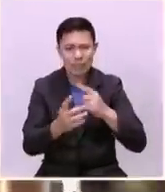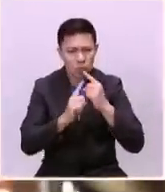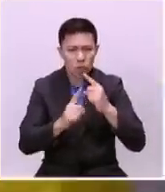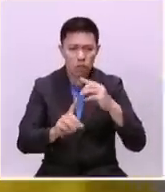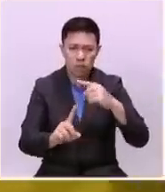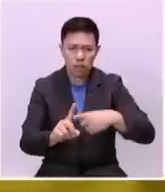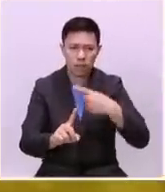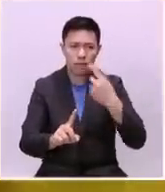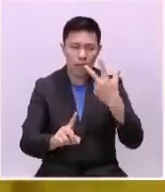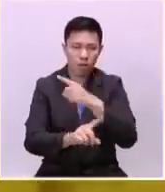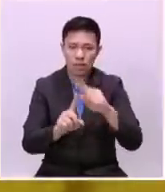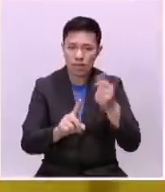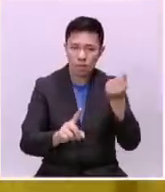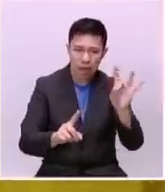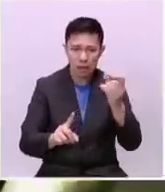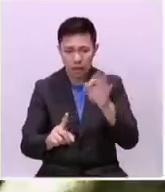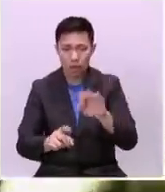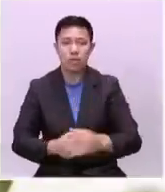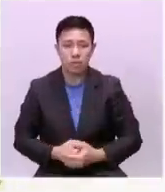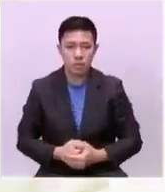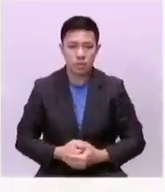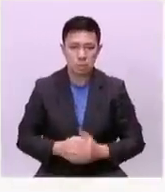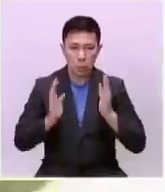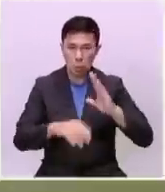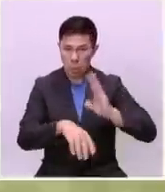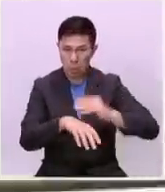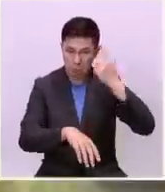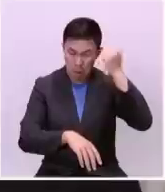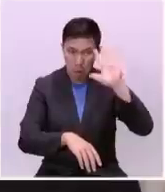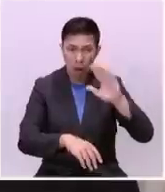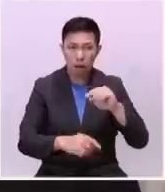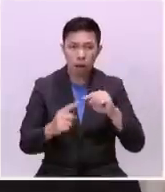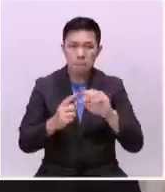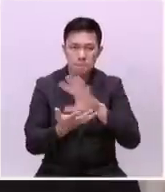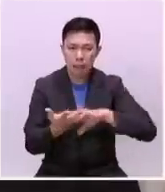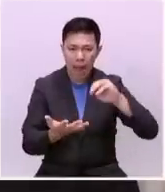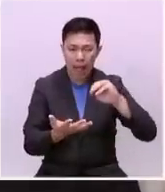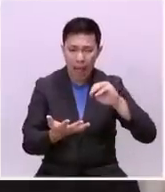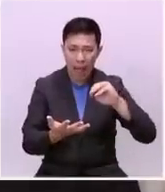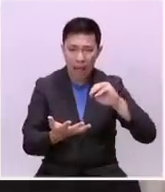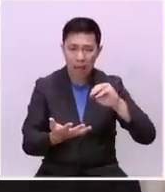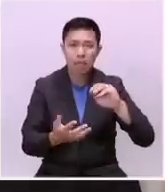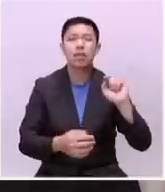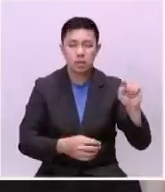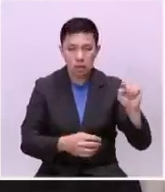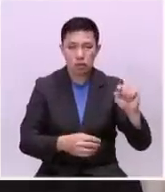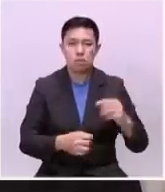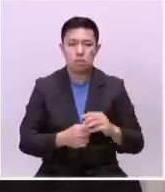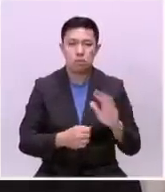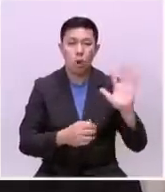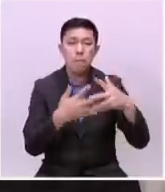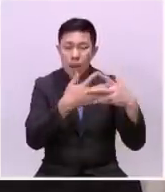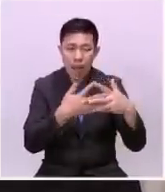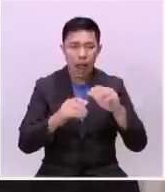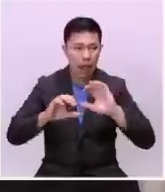ในวันที่ 18-19 มีนาคมนี้ล่ะค่ะด้านผู้เชี่ยวชาญจาก Stanford University นะคะ Elizabeth Economy บอกว่าแม้ว่ารัฐบ